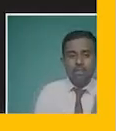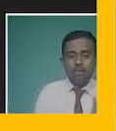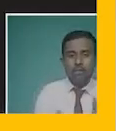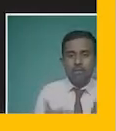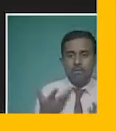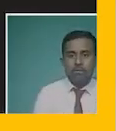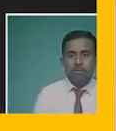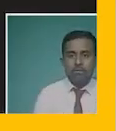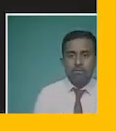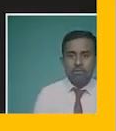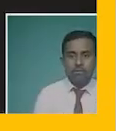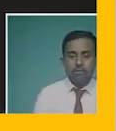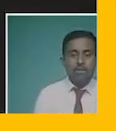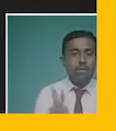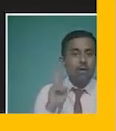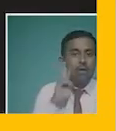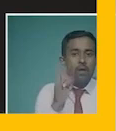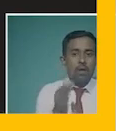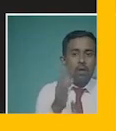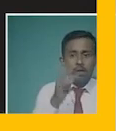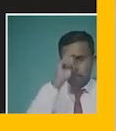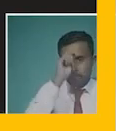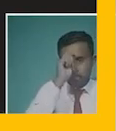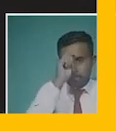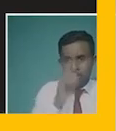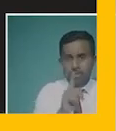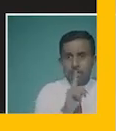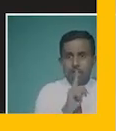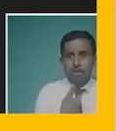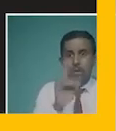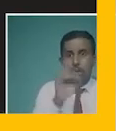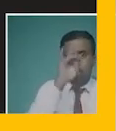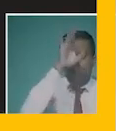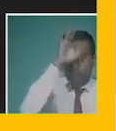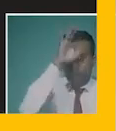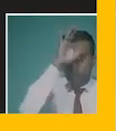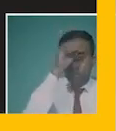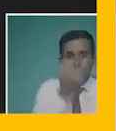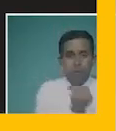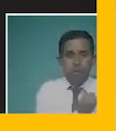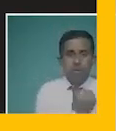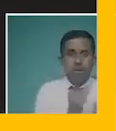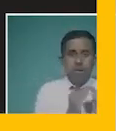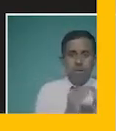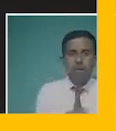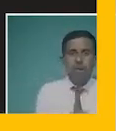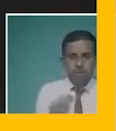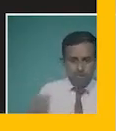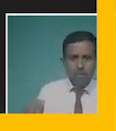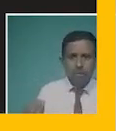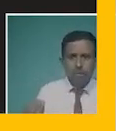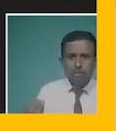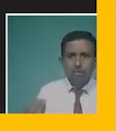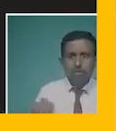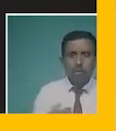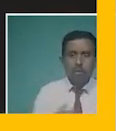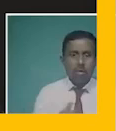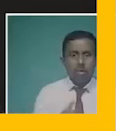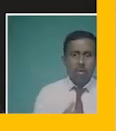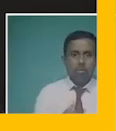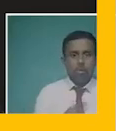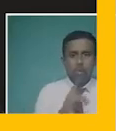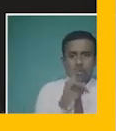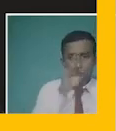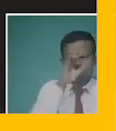බලාගෙන ගියාම ජනාධිපතිතුමාගේ බුද්ධාගමට අනුව සිවුරක් දාගෙන ඇඟිලි කපන්න ගිහින් තියෙන්නේ දේවදත්ත. බුදුන්ට ගල් පෙරලලා